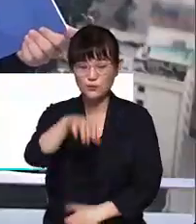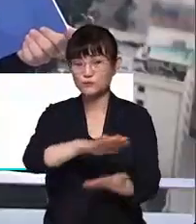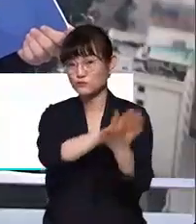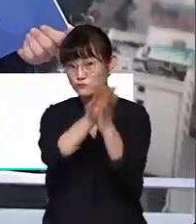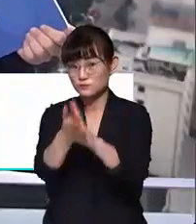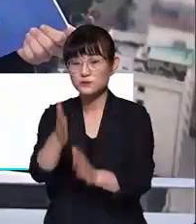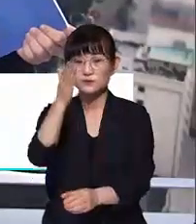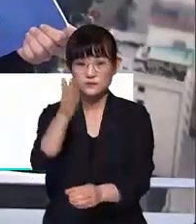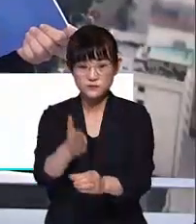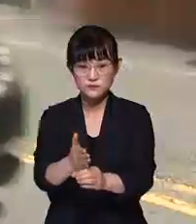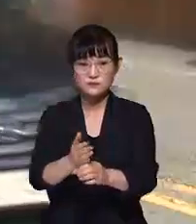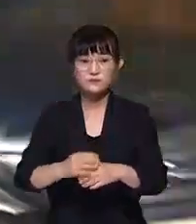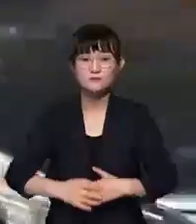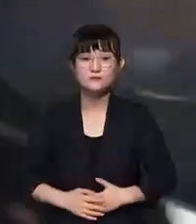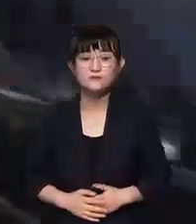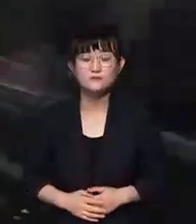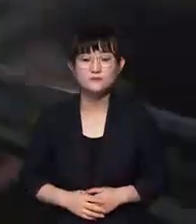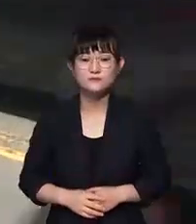기자입니다.